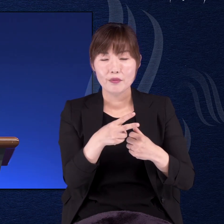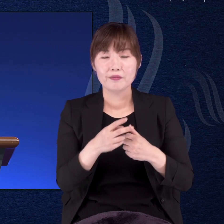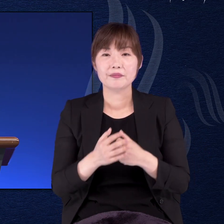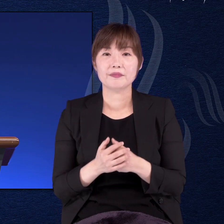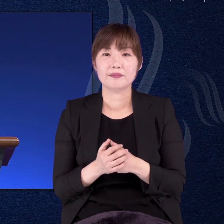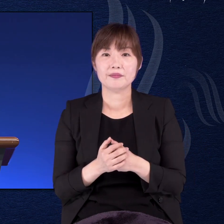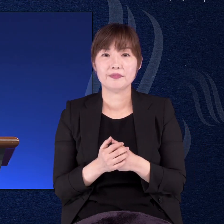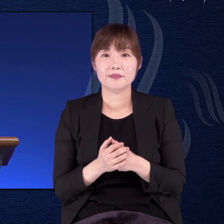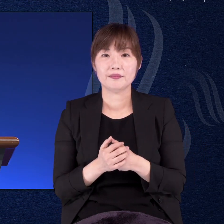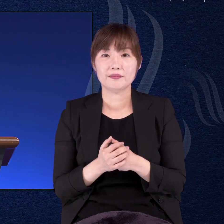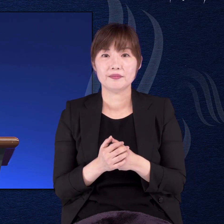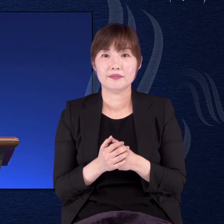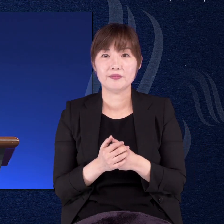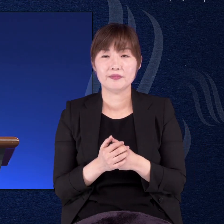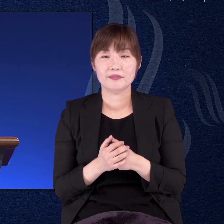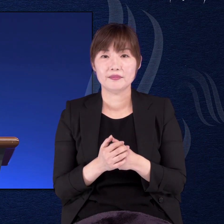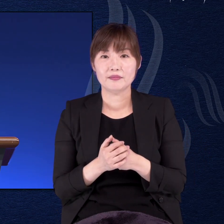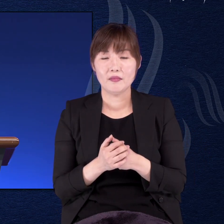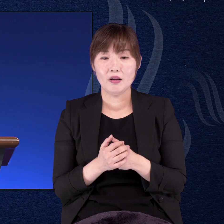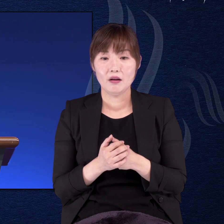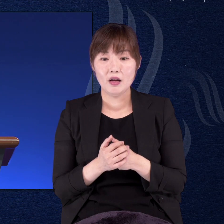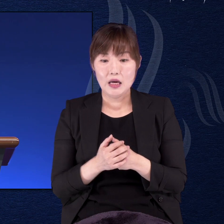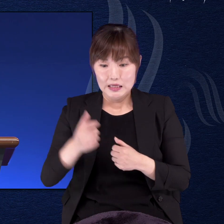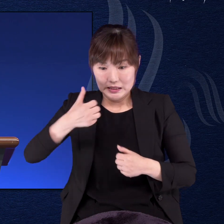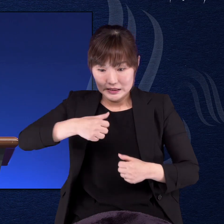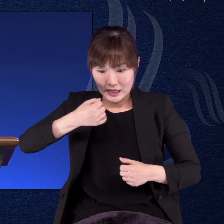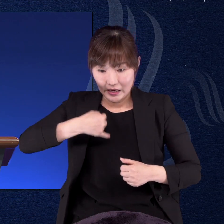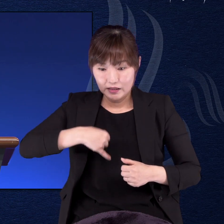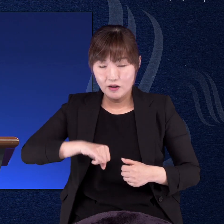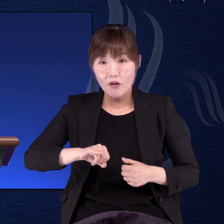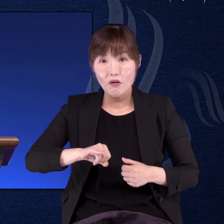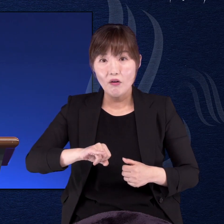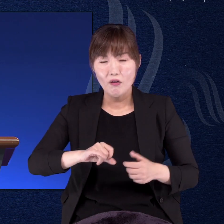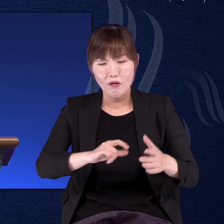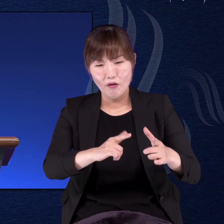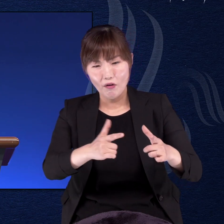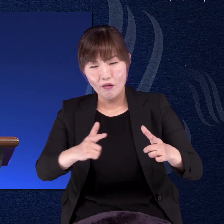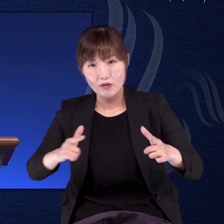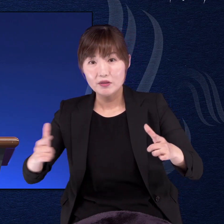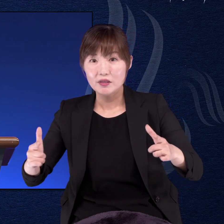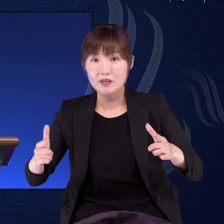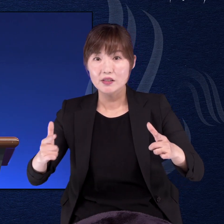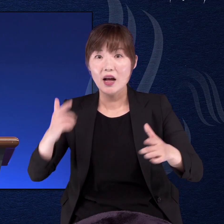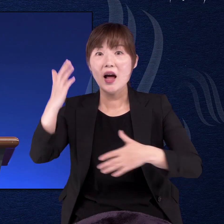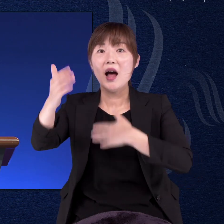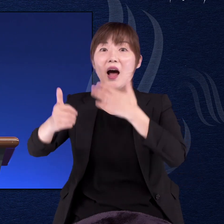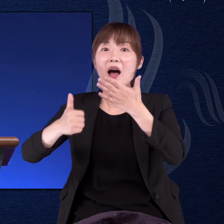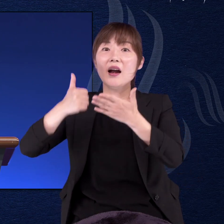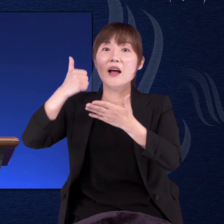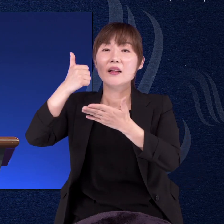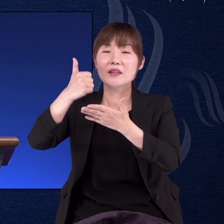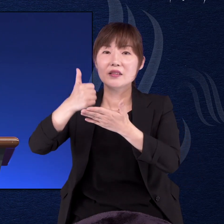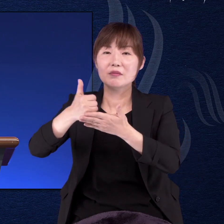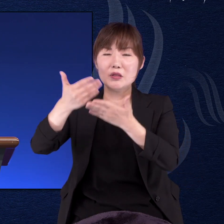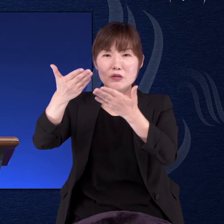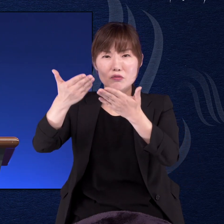하나님이 주신 달란트가 있거든요. 부모가 원하는 달란트, 공부 잘하는 거